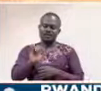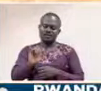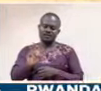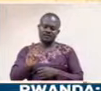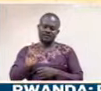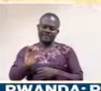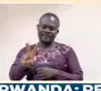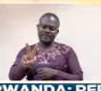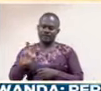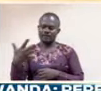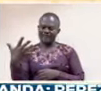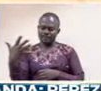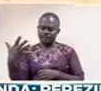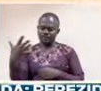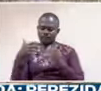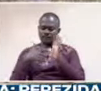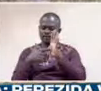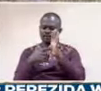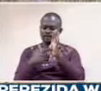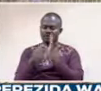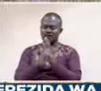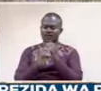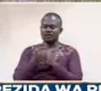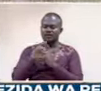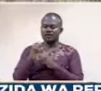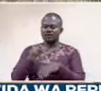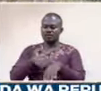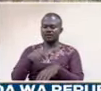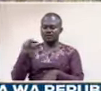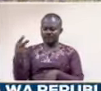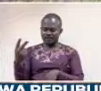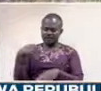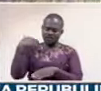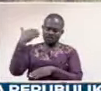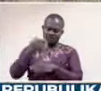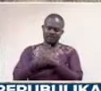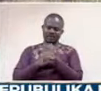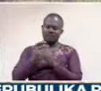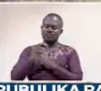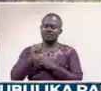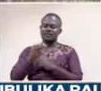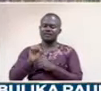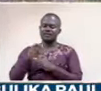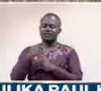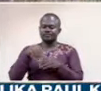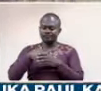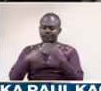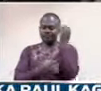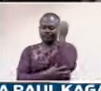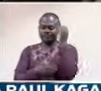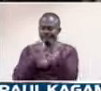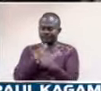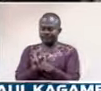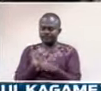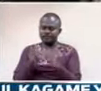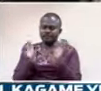ikigo cy'igihugu cy'ibarurisha mibare cyashyize ahagaragara akarere ka Nyaruguru kaje ku mwanya wa 2 nyuma y'akarere ka Nyamasheke mu turere twugarijwe n'ubukene.